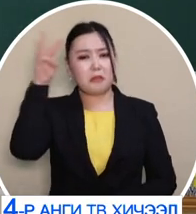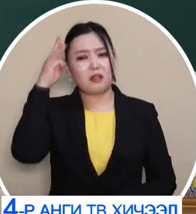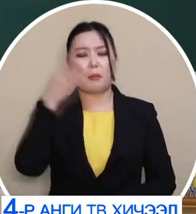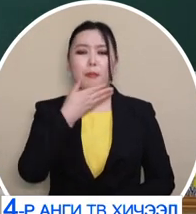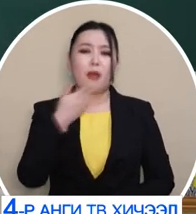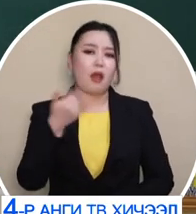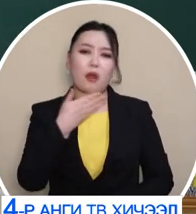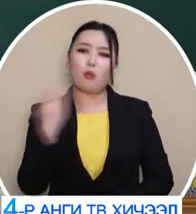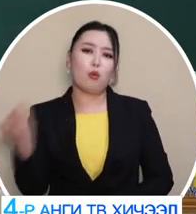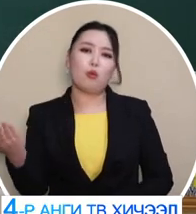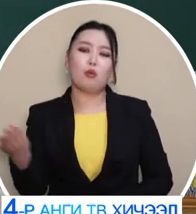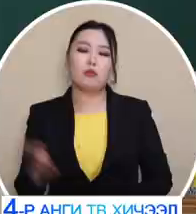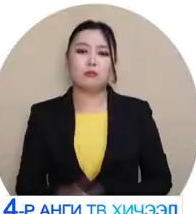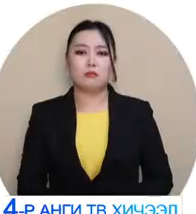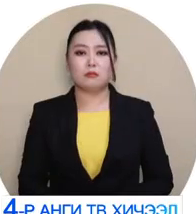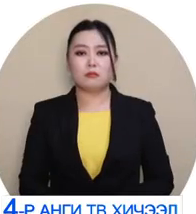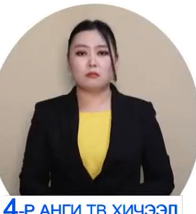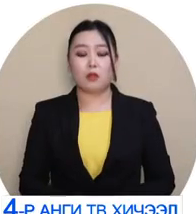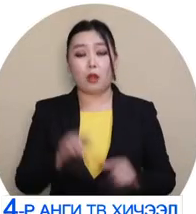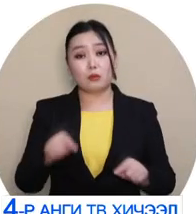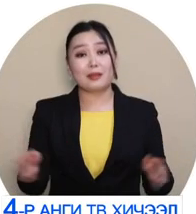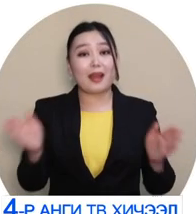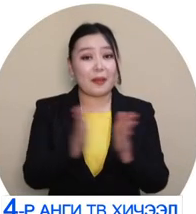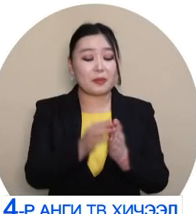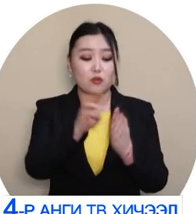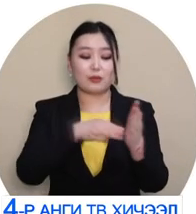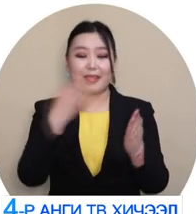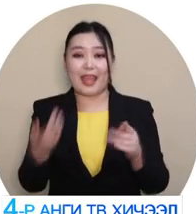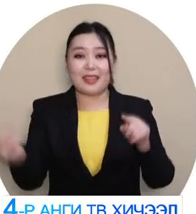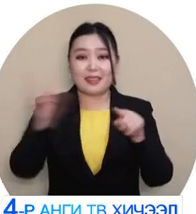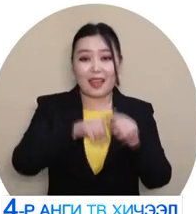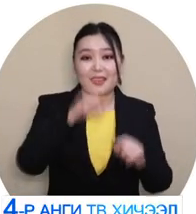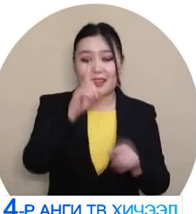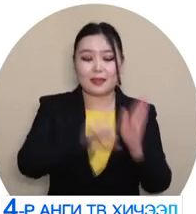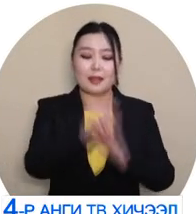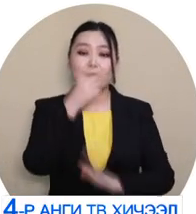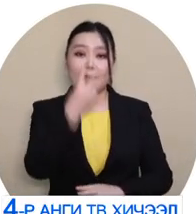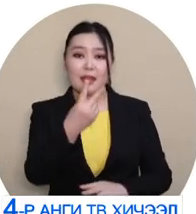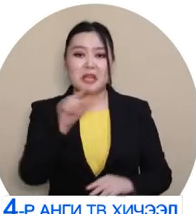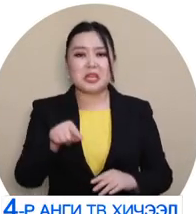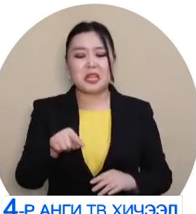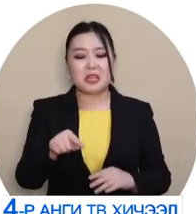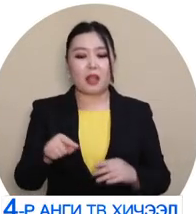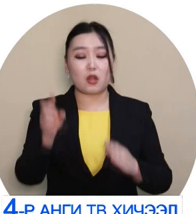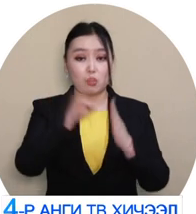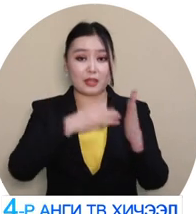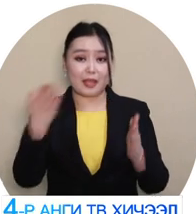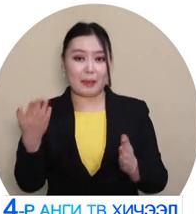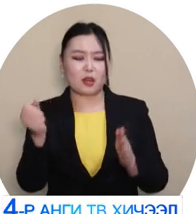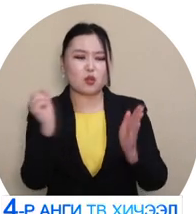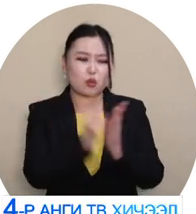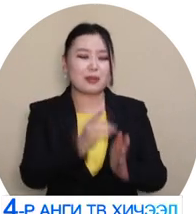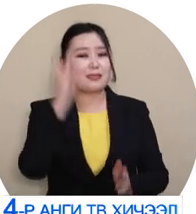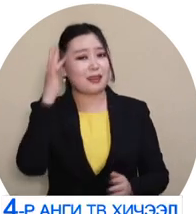Эрдэм мэдлэггүй. За, тэгвэл хамтдаа шүлгээ эхнээс нь дахин харъя. Энэ шүлгийн маань гол санаа нь юу